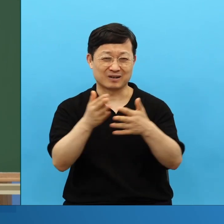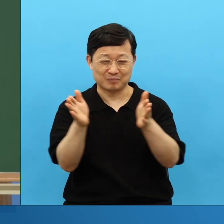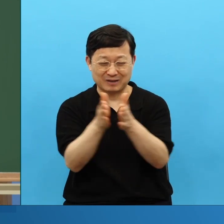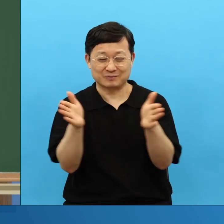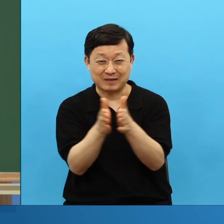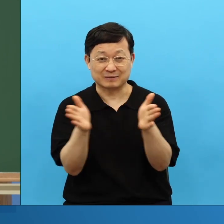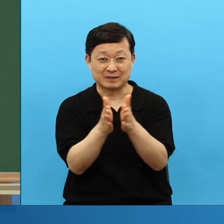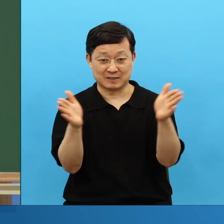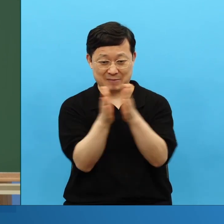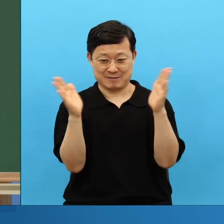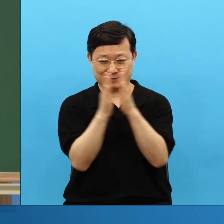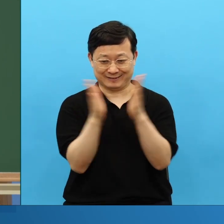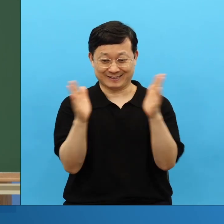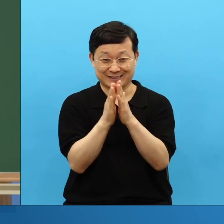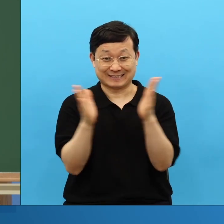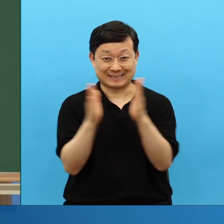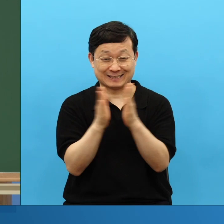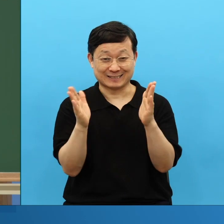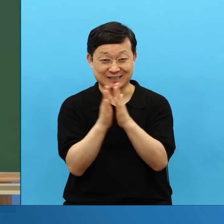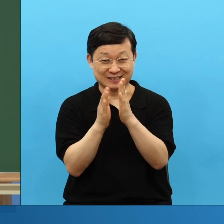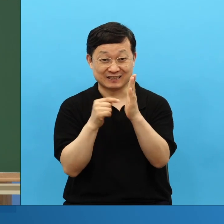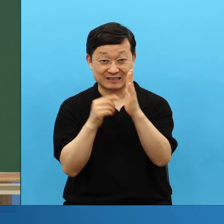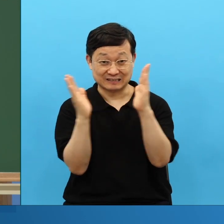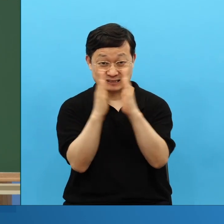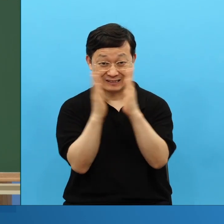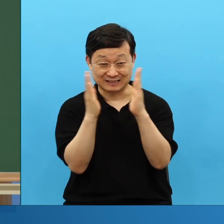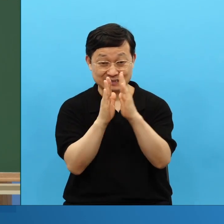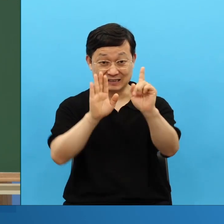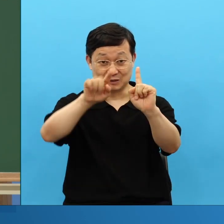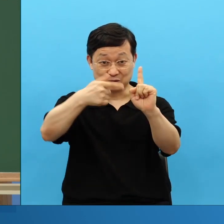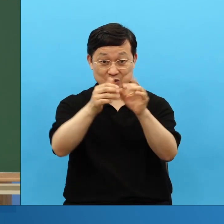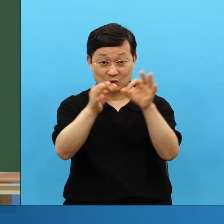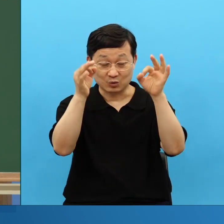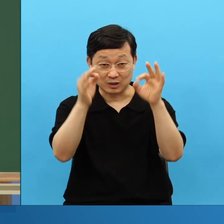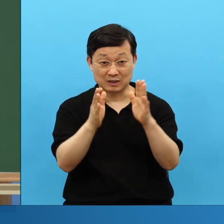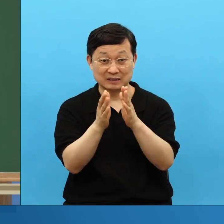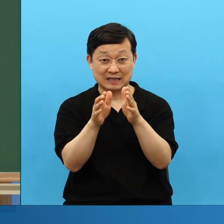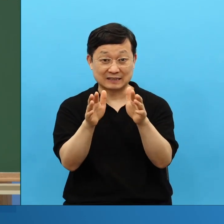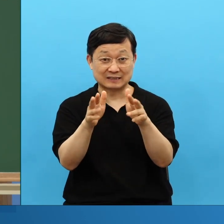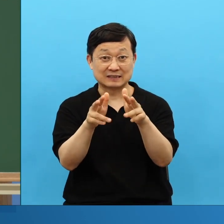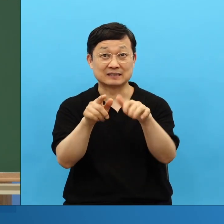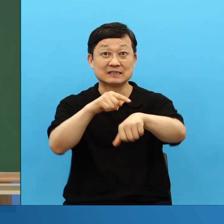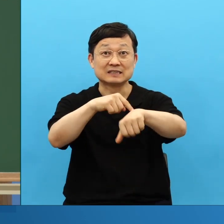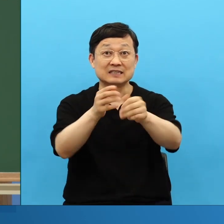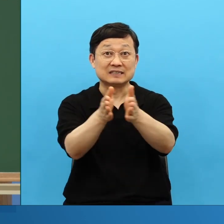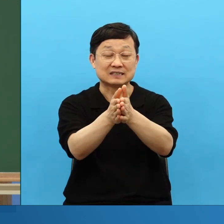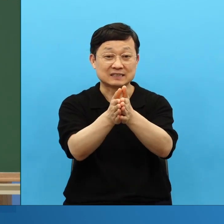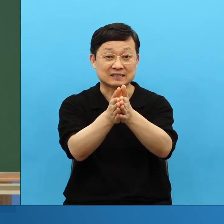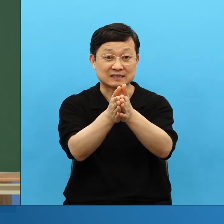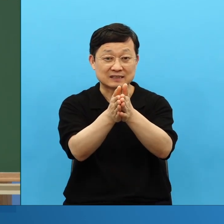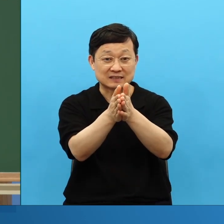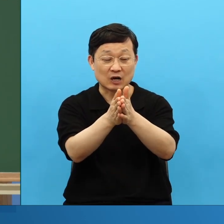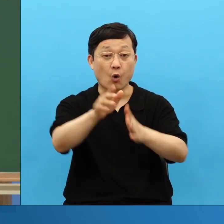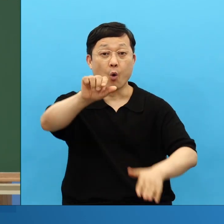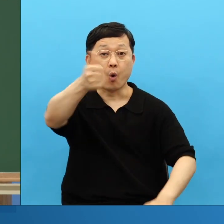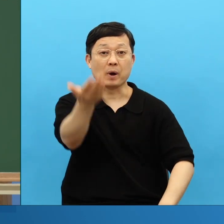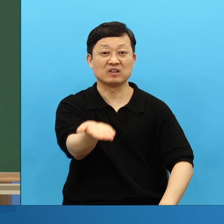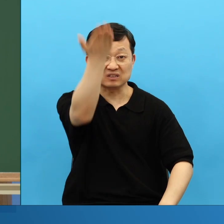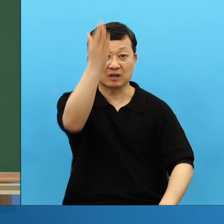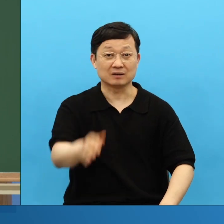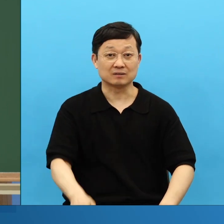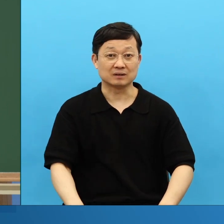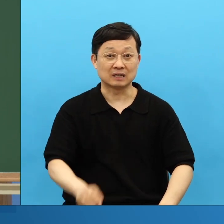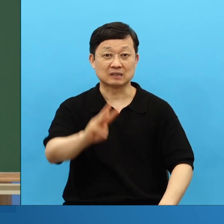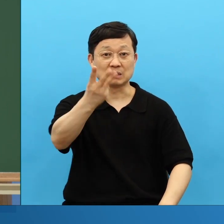말고 이렇게 해서 자 1분 동안에 시작. 1분 동안에 500번 넘는지